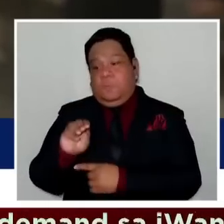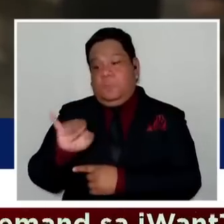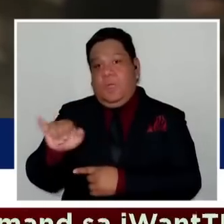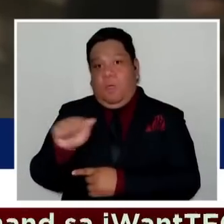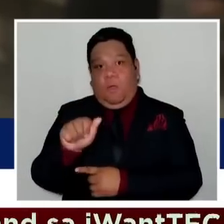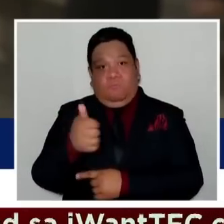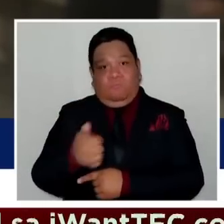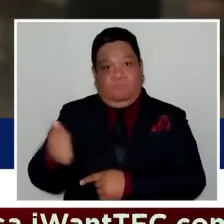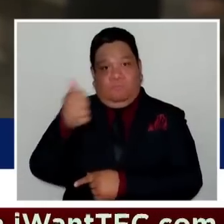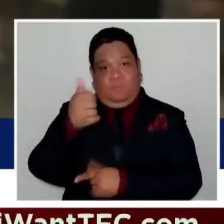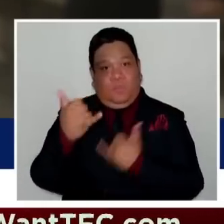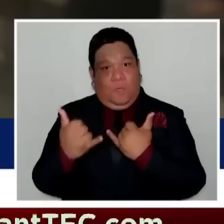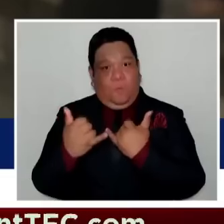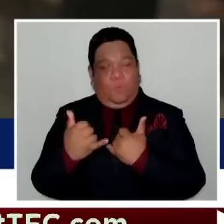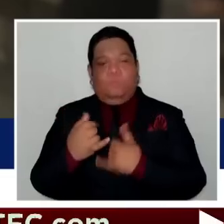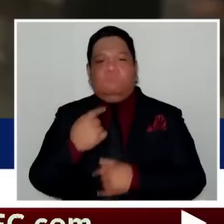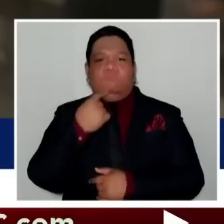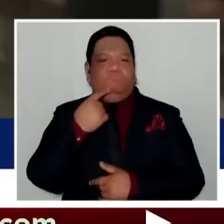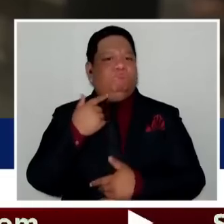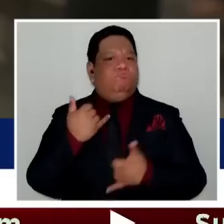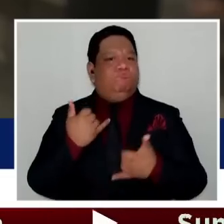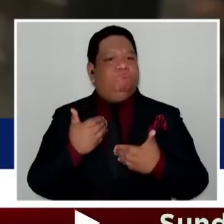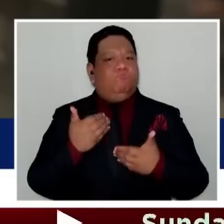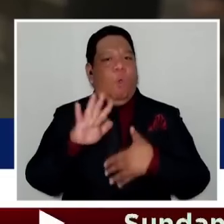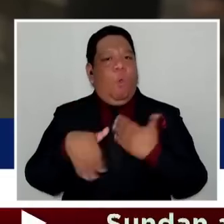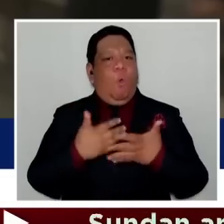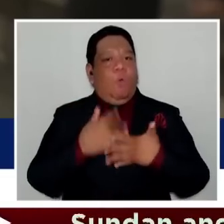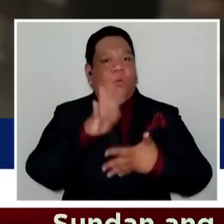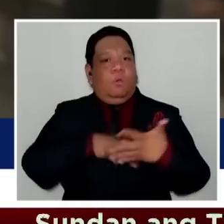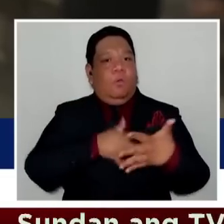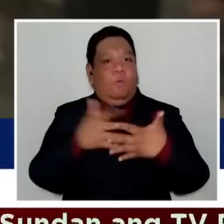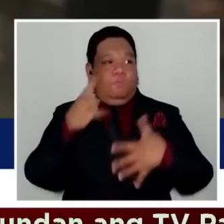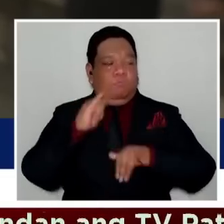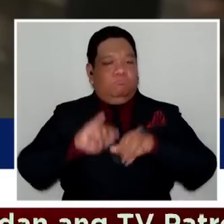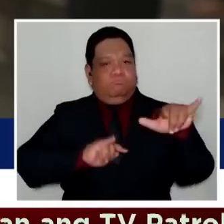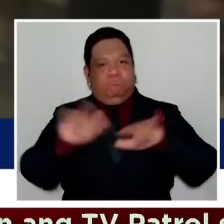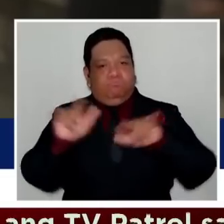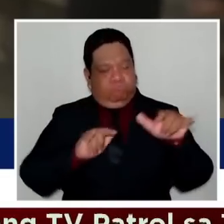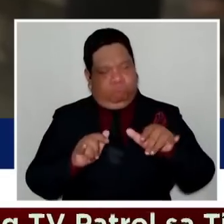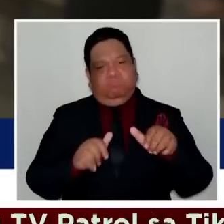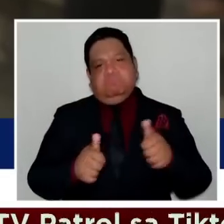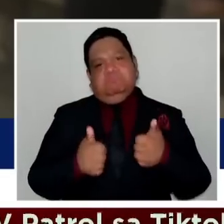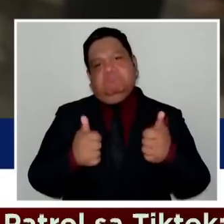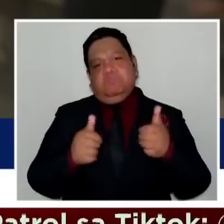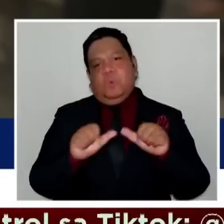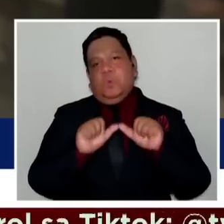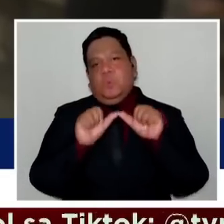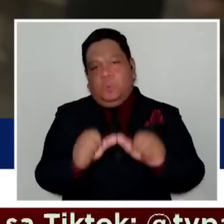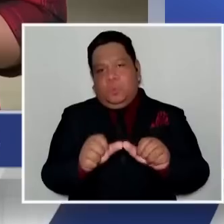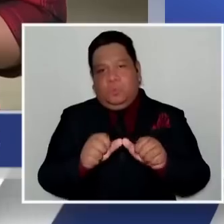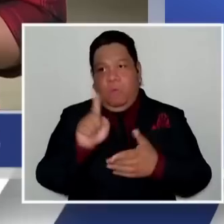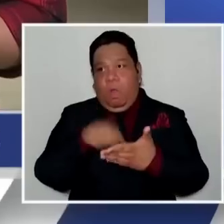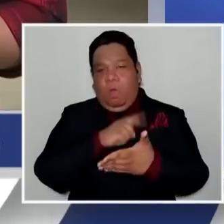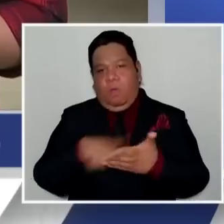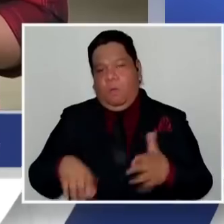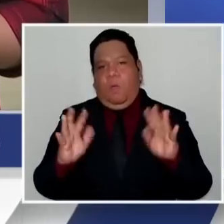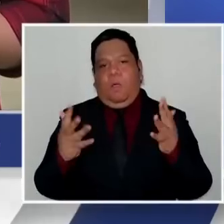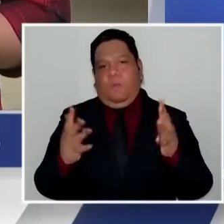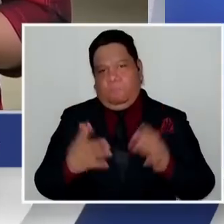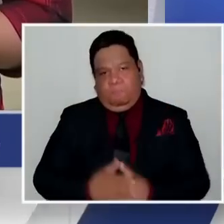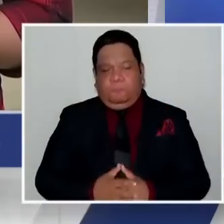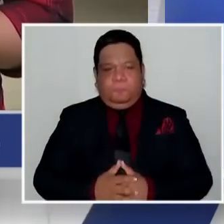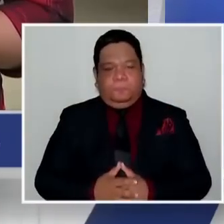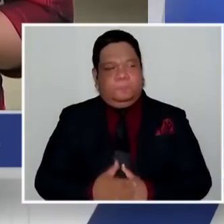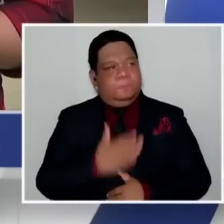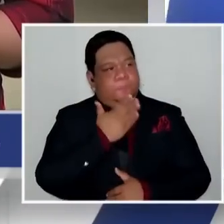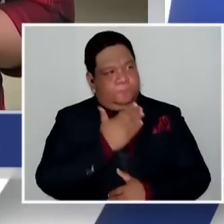ay natutuloy na sa nakatakdang schedule yung mga flights at wala nang nakanselang anumang biyahe. Henry. Maraming salamat,